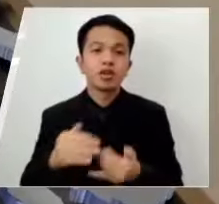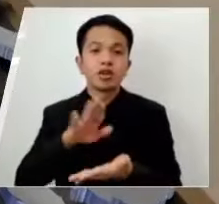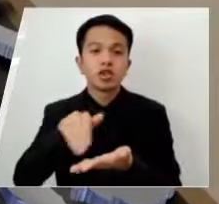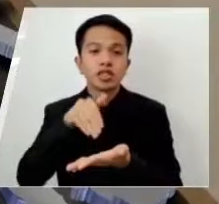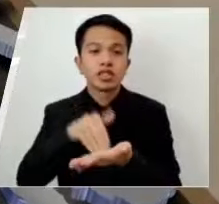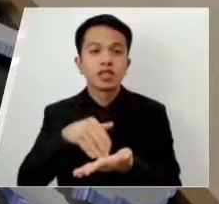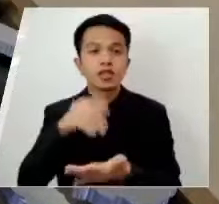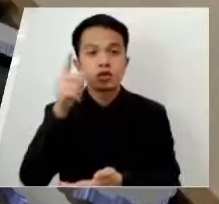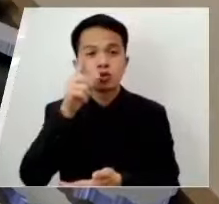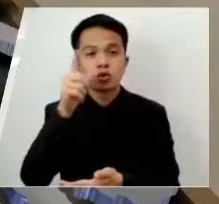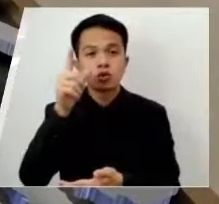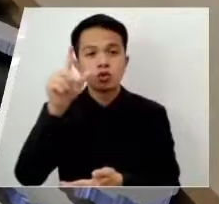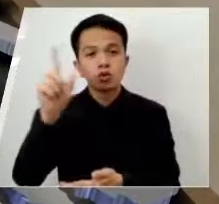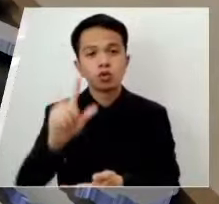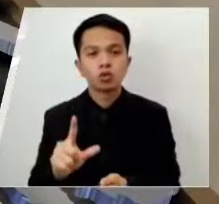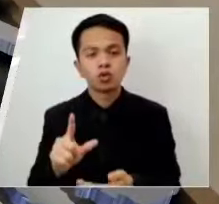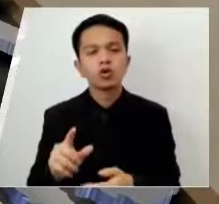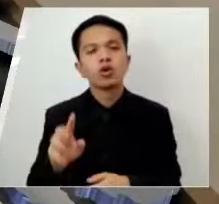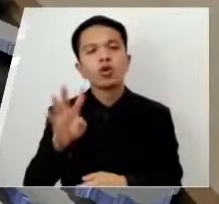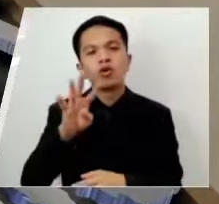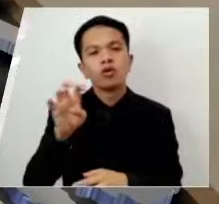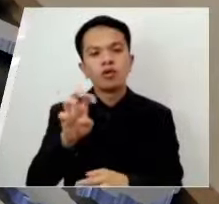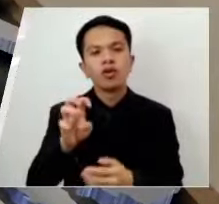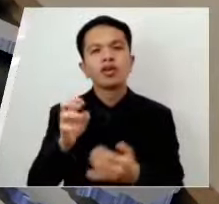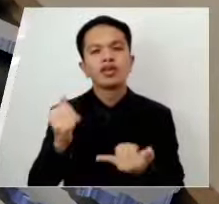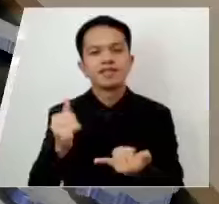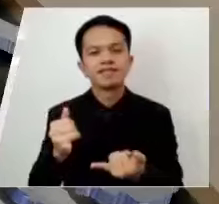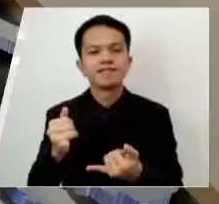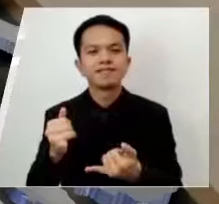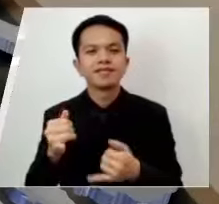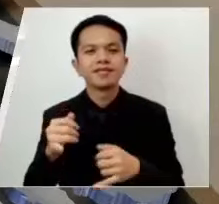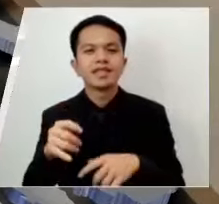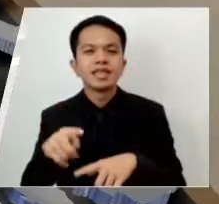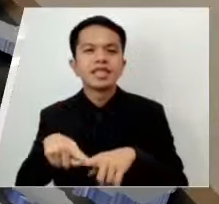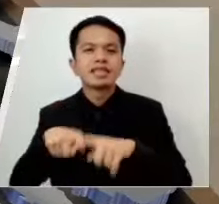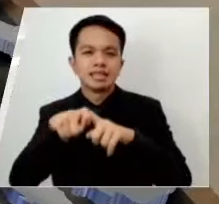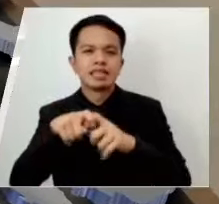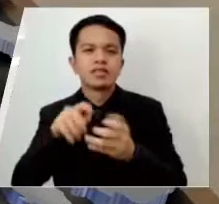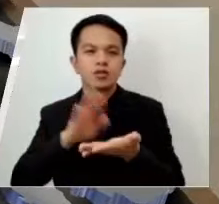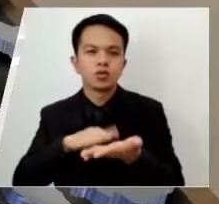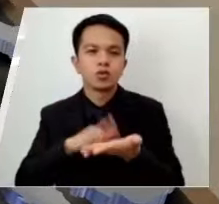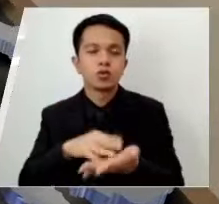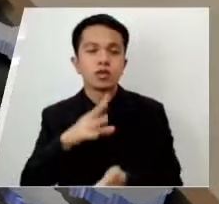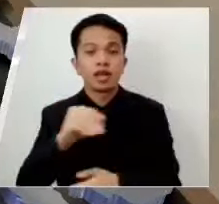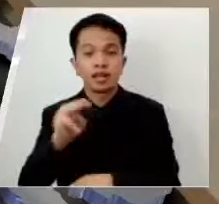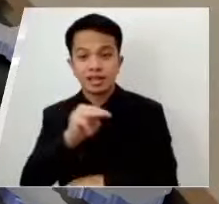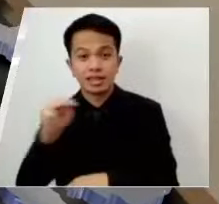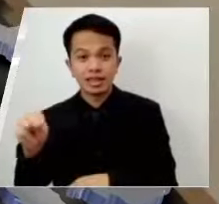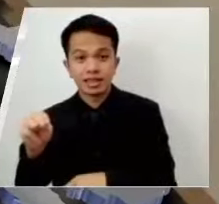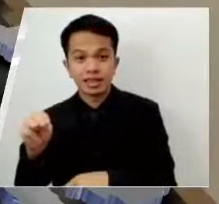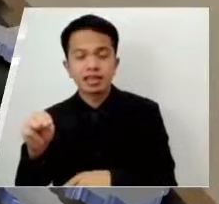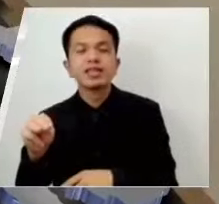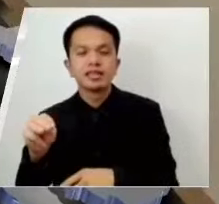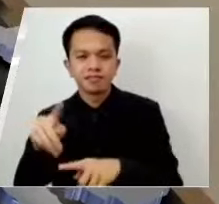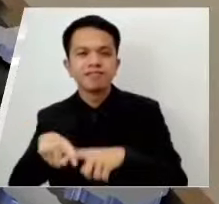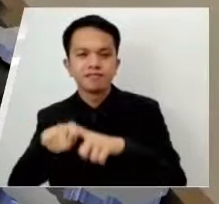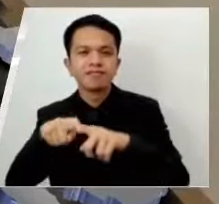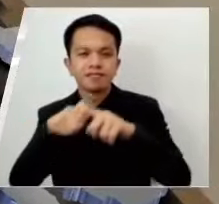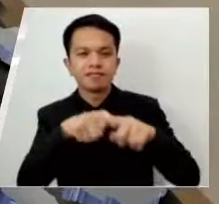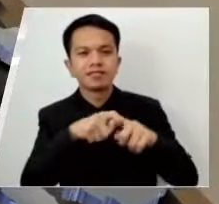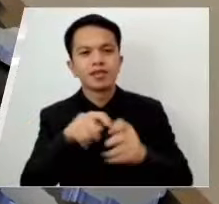mahigit 400 paaralan ang pinagpaliban ang pagbubukas ng klase at sa Metro Manila kung saan umabot ang bilang sa